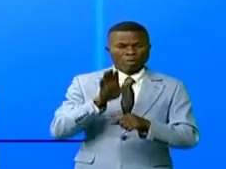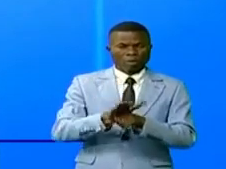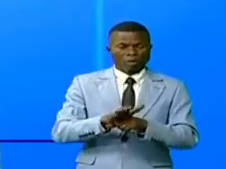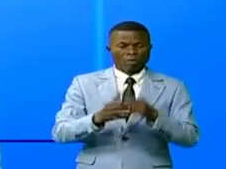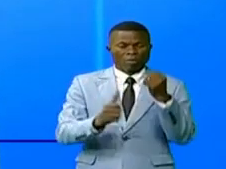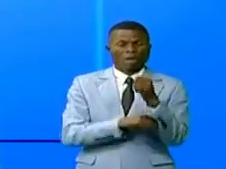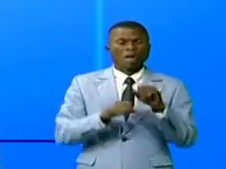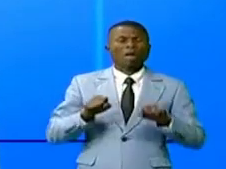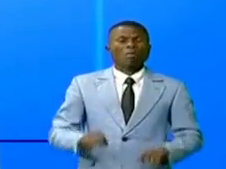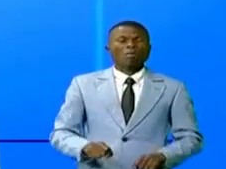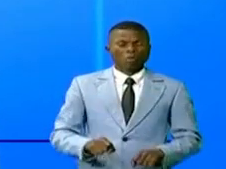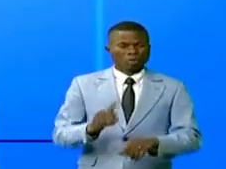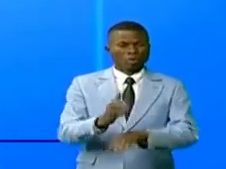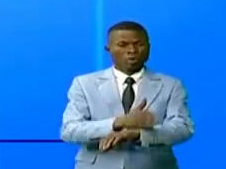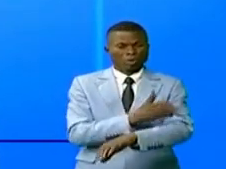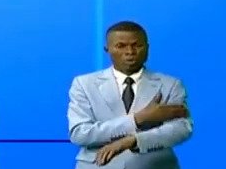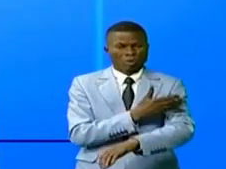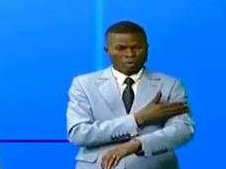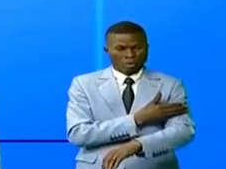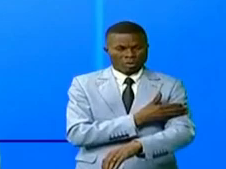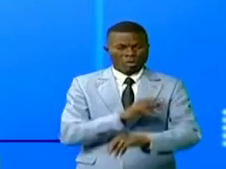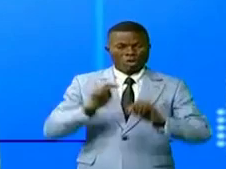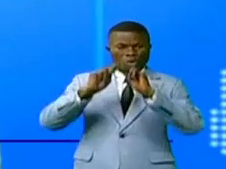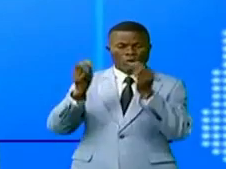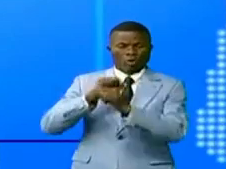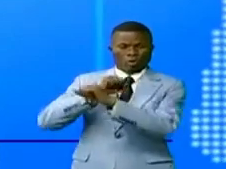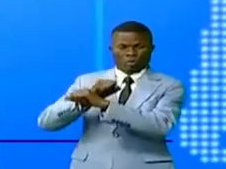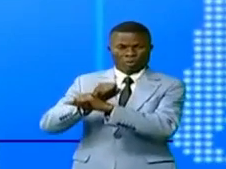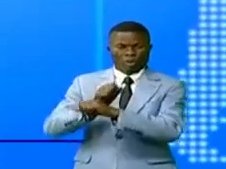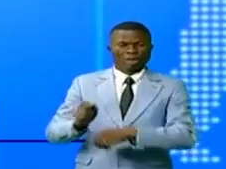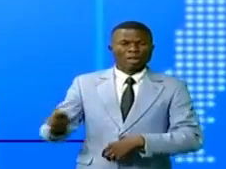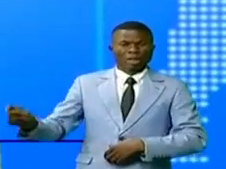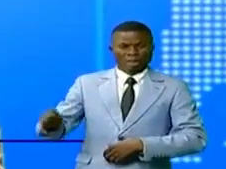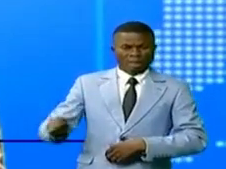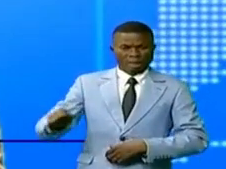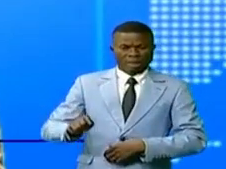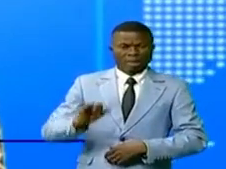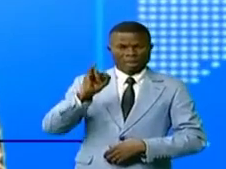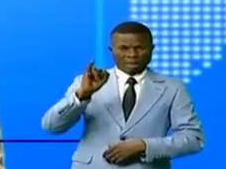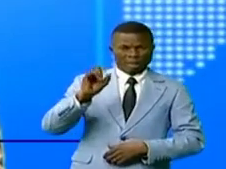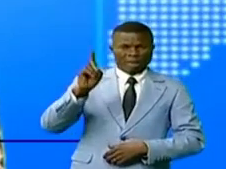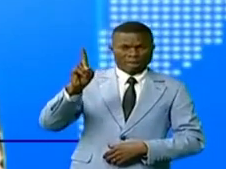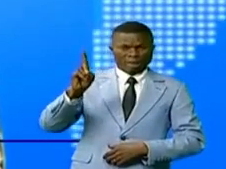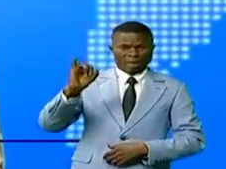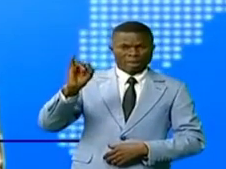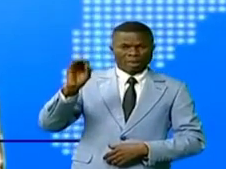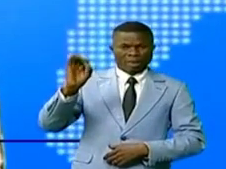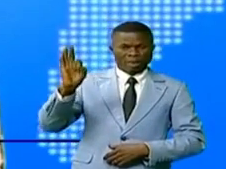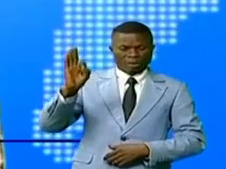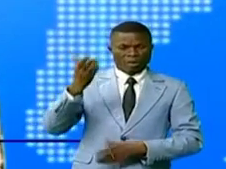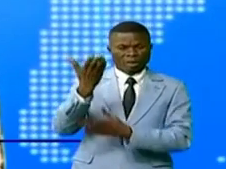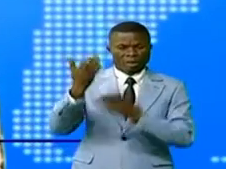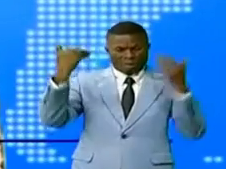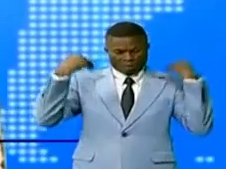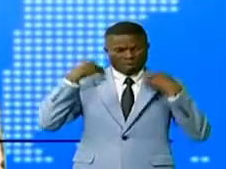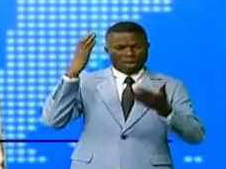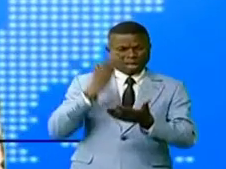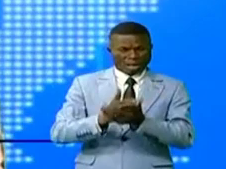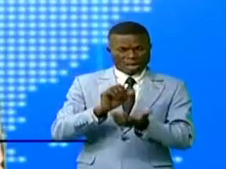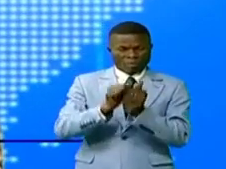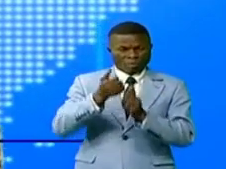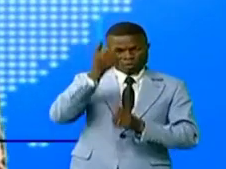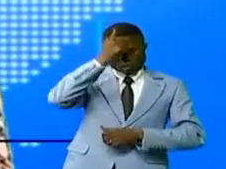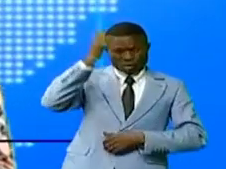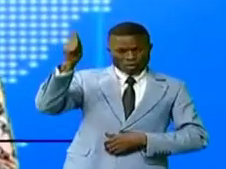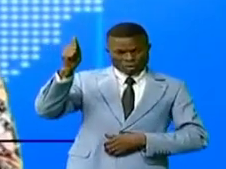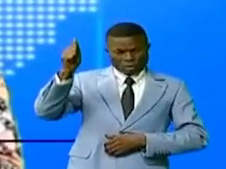décès va croissant. L'intersyndicale du territoire d'Idiofa en appelle à l'autorité pour mettre fin à cette grève